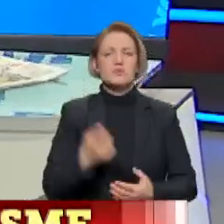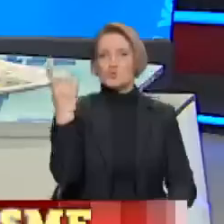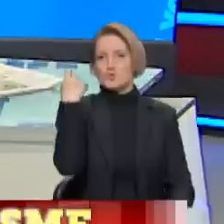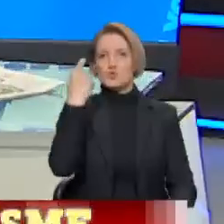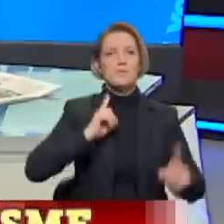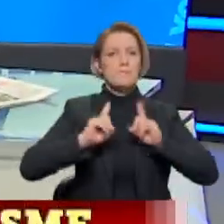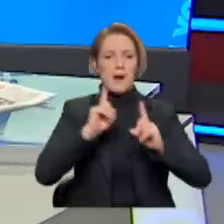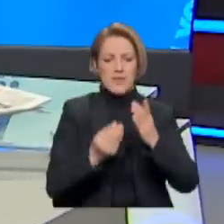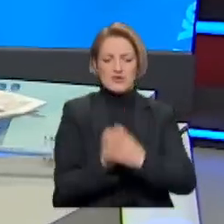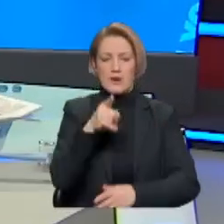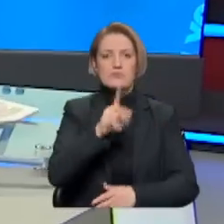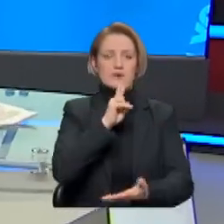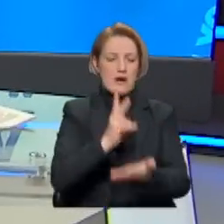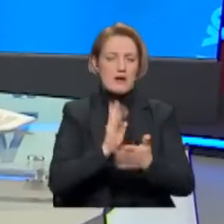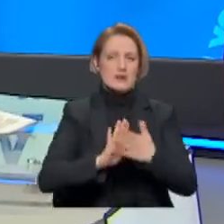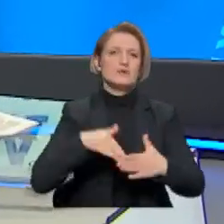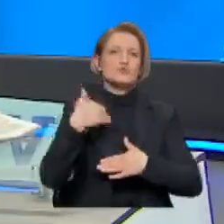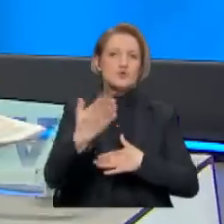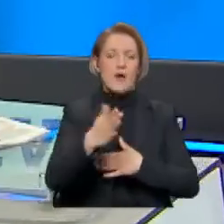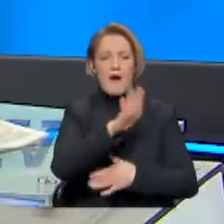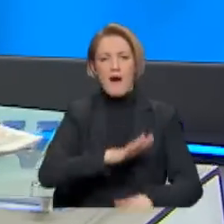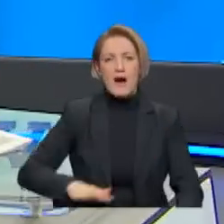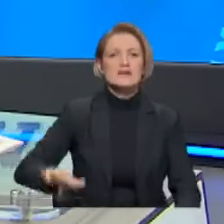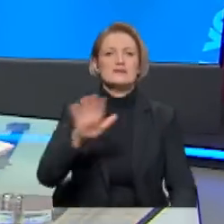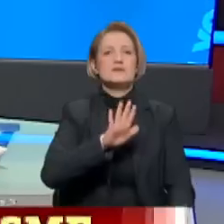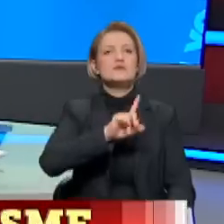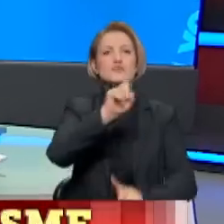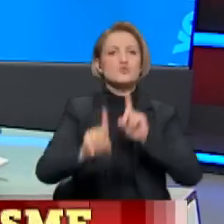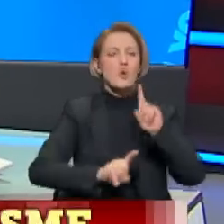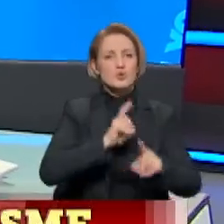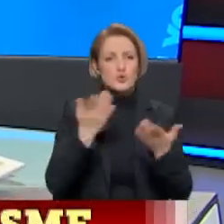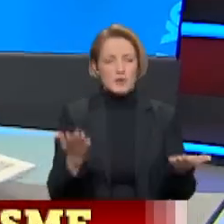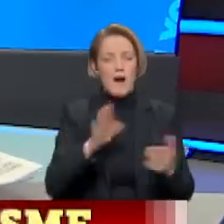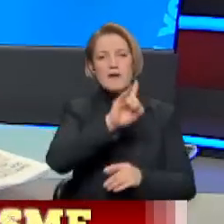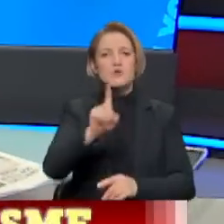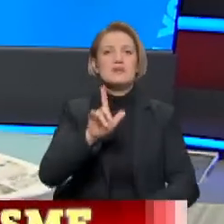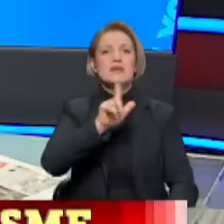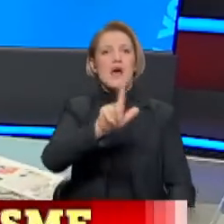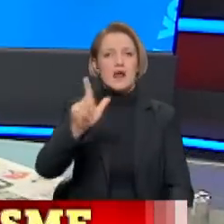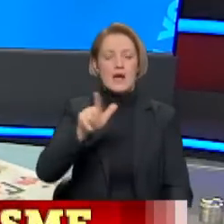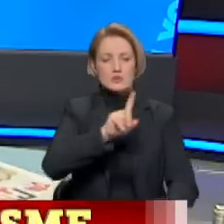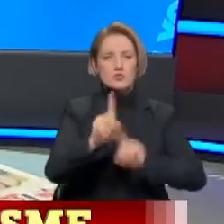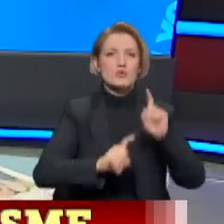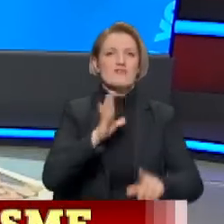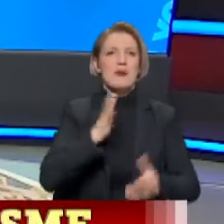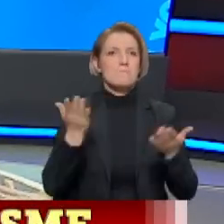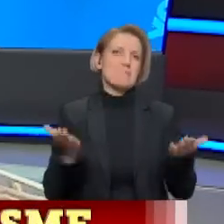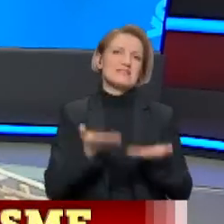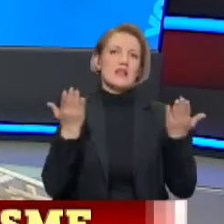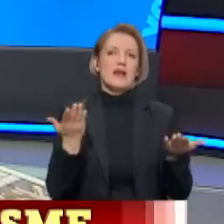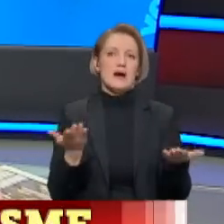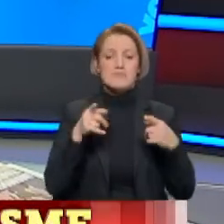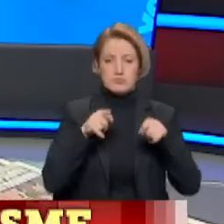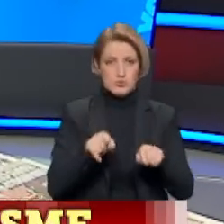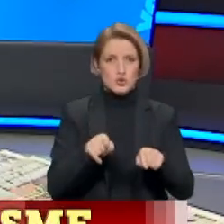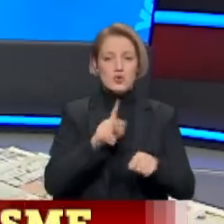Dün mahkemeden çıkan bu kararın ardından herkesin sorduğu ya da herkesin sorması gereken sorular var. Mesela